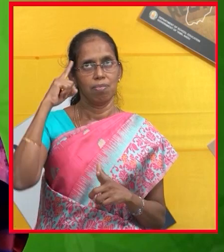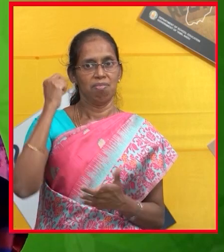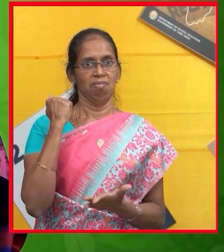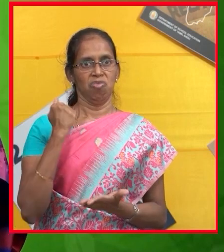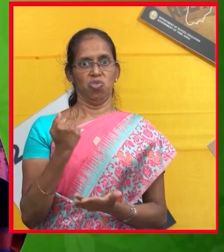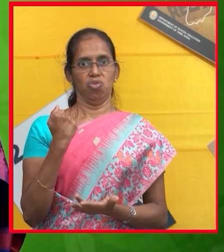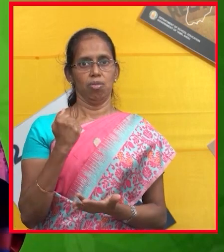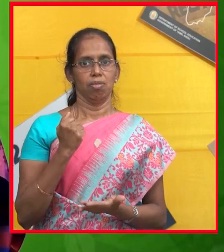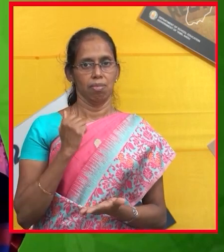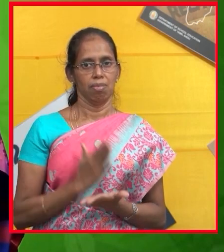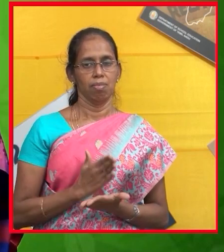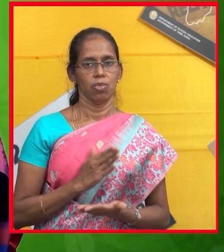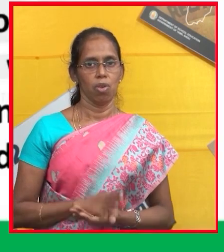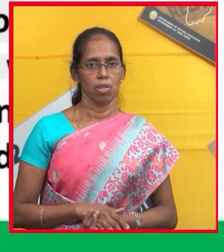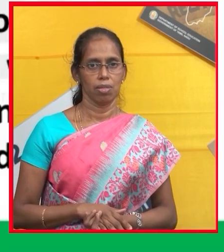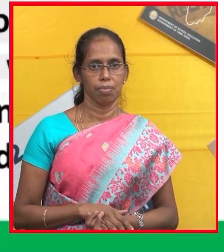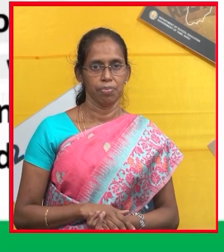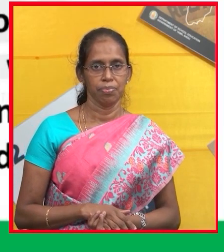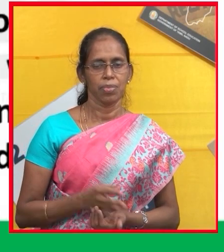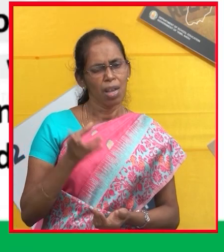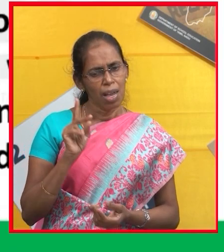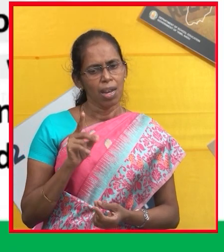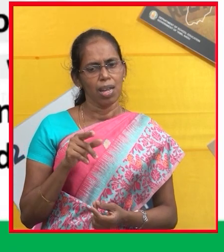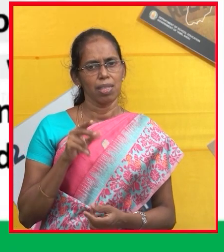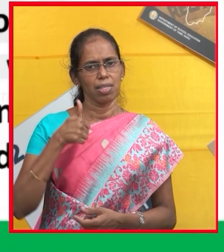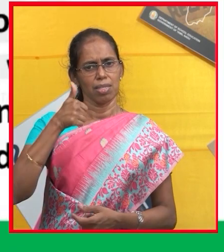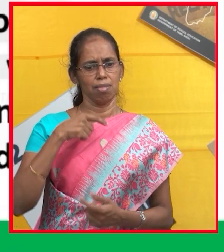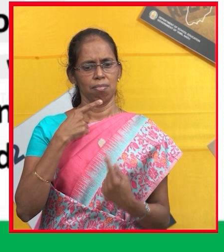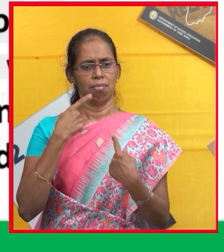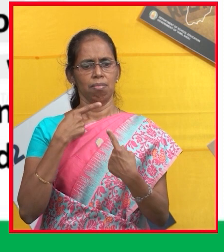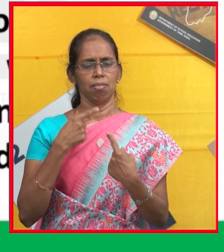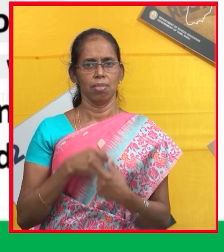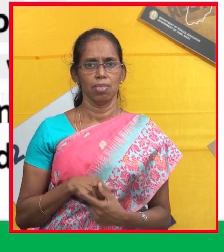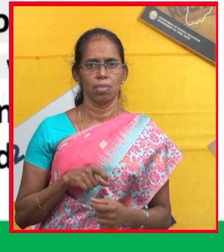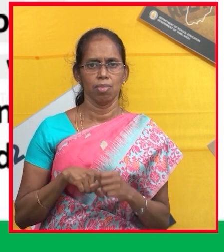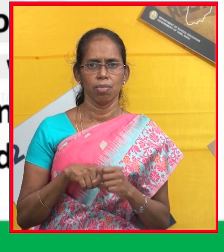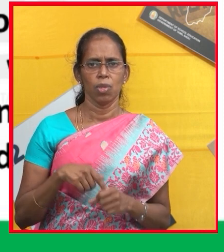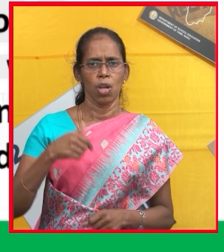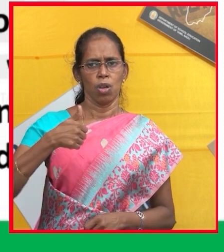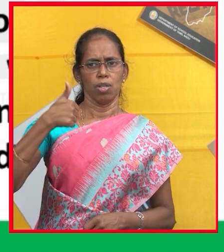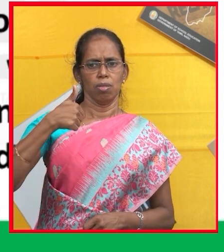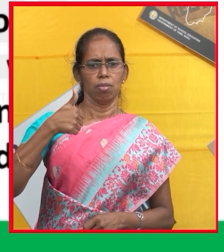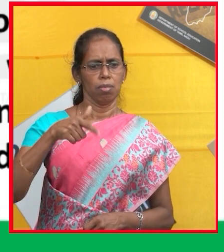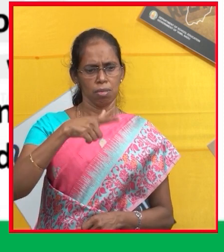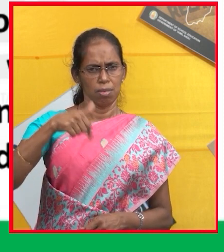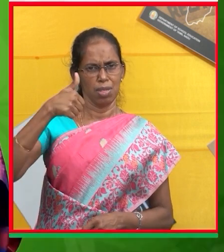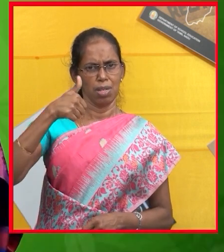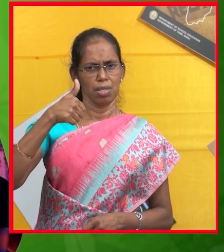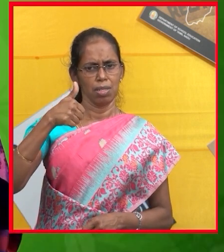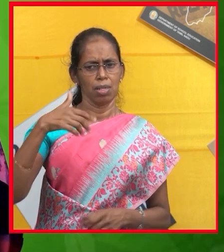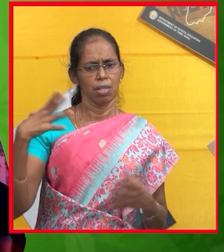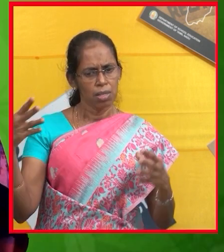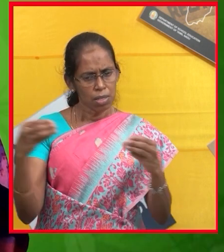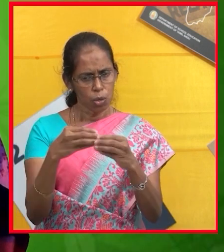அப்படின்னு சொல்லியிருக்காங்க. நெக்ஸ்ட் இன்டர்வியூவை கேட்குறாங்க, as the head of the crew, how did you involve the team?